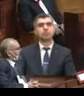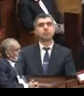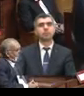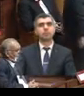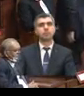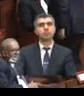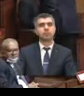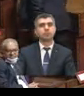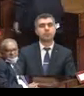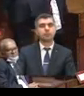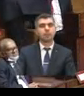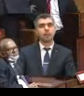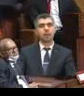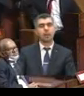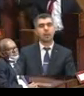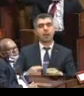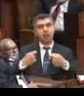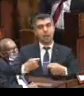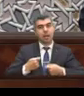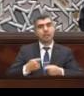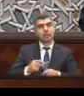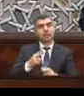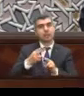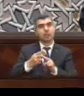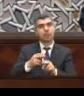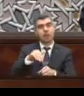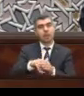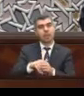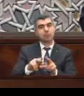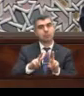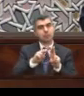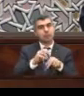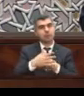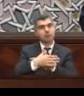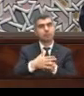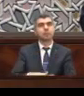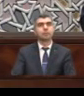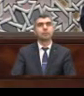كلمة الآن للسيد الرئيس توفيق كليم باسم الفريق التجمع الدستوري.